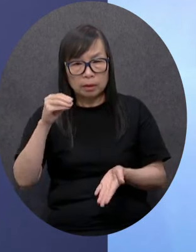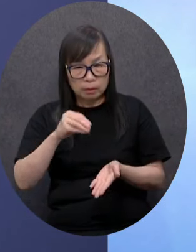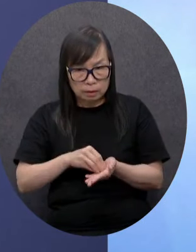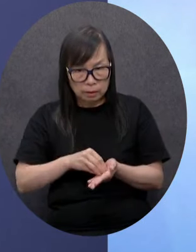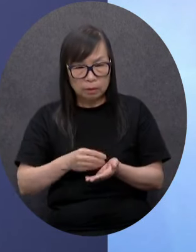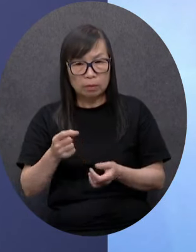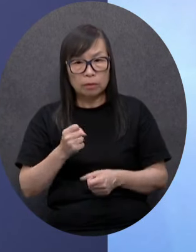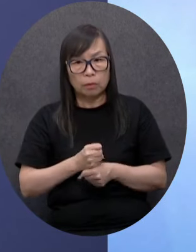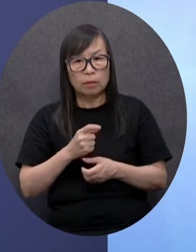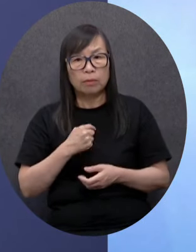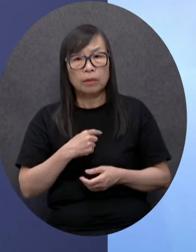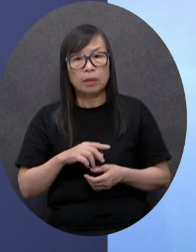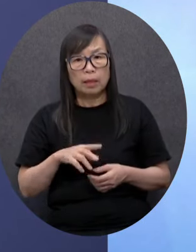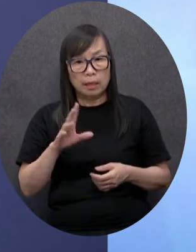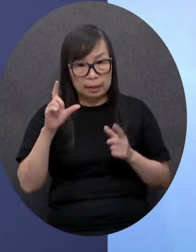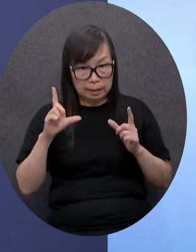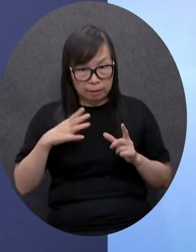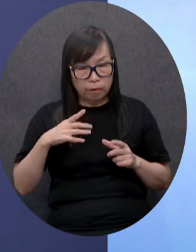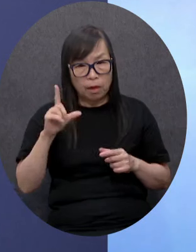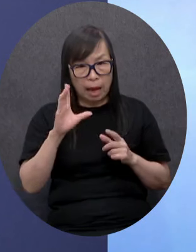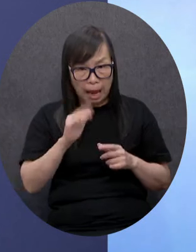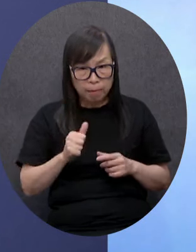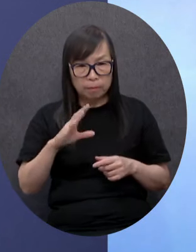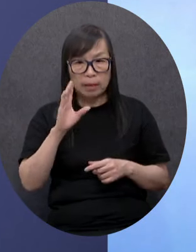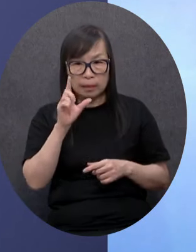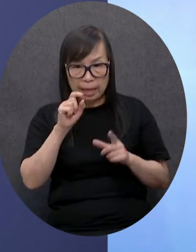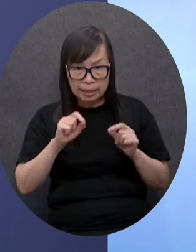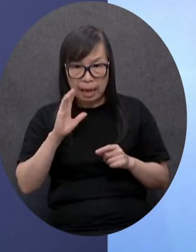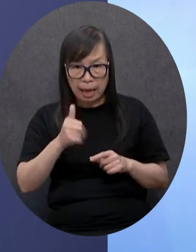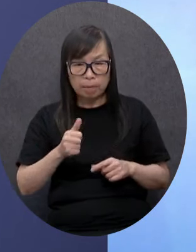要之举，合情、合理、合法。